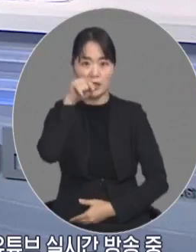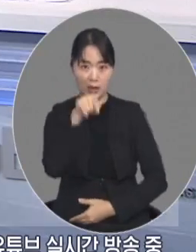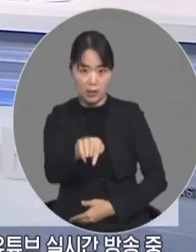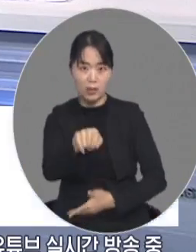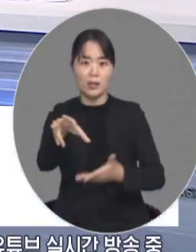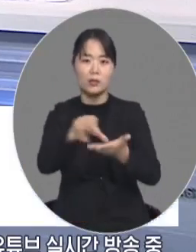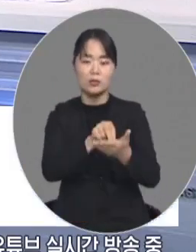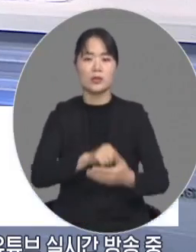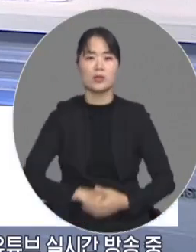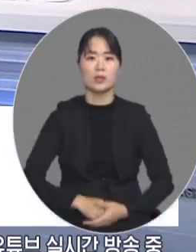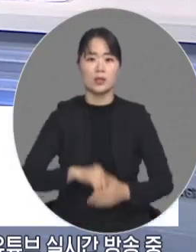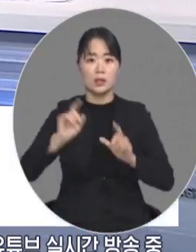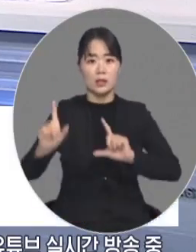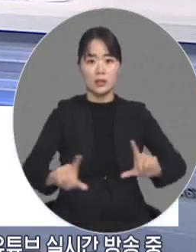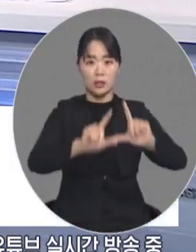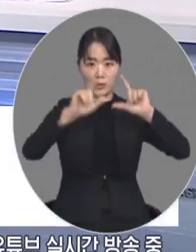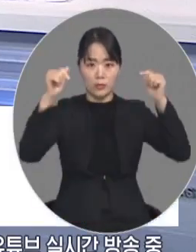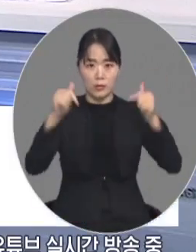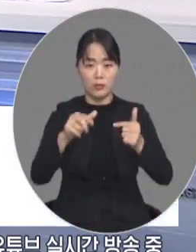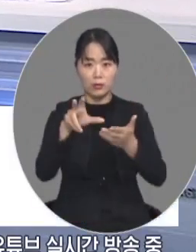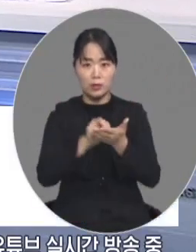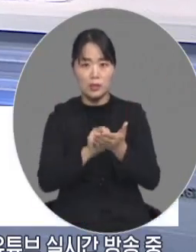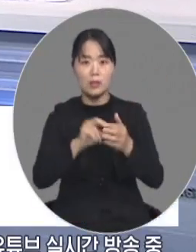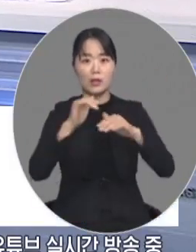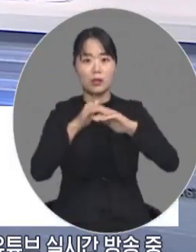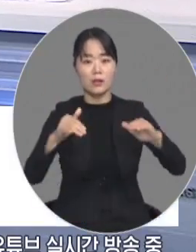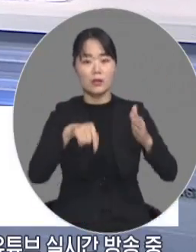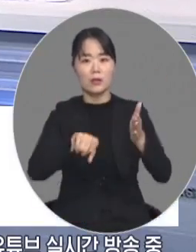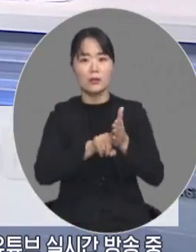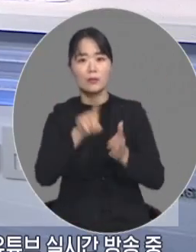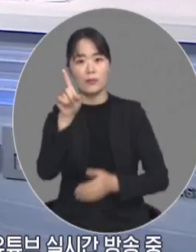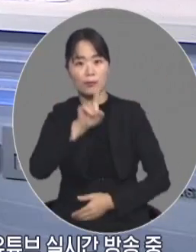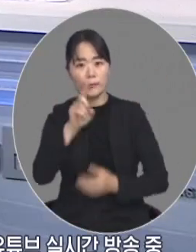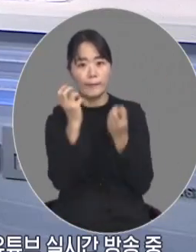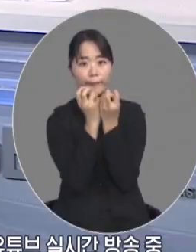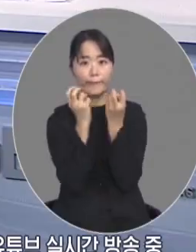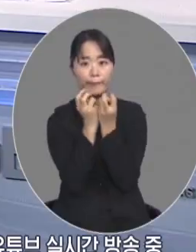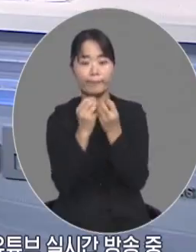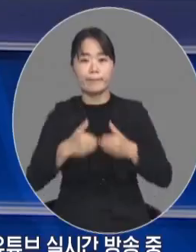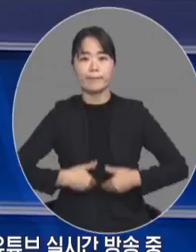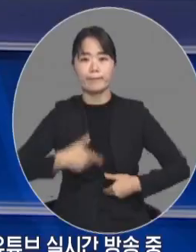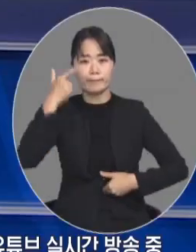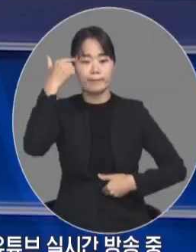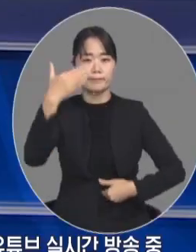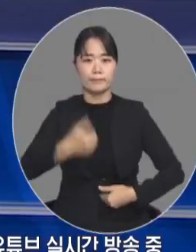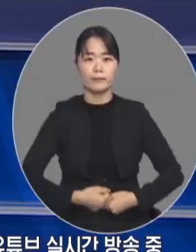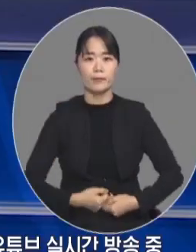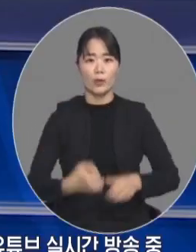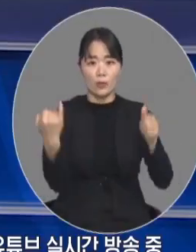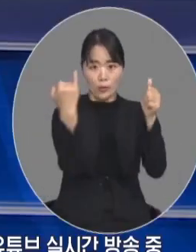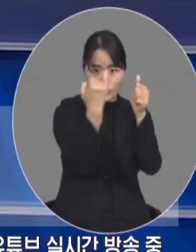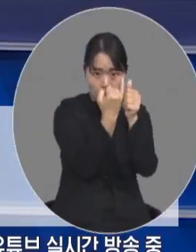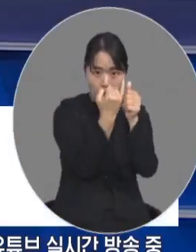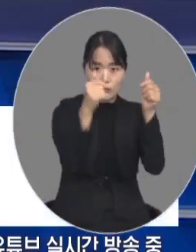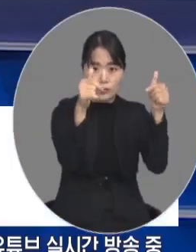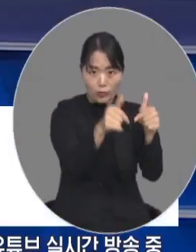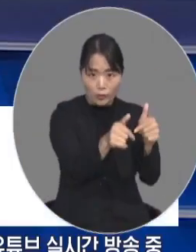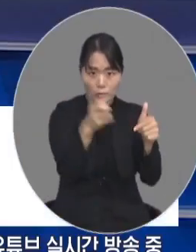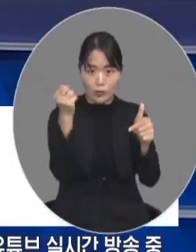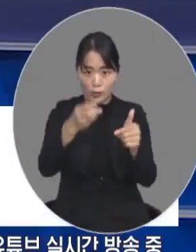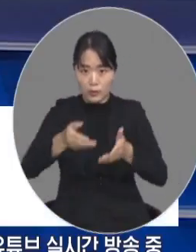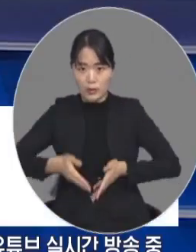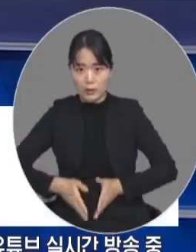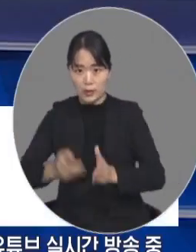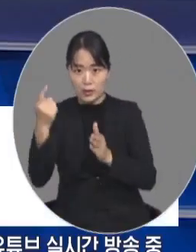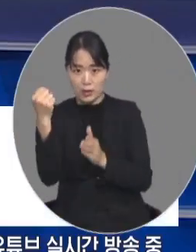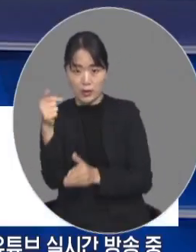인구 감소 문제를 해결하기 위해서 어떤 방안이 필요할까요? 네, 무엇보다 혼인 감소랑 저출생 문제를 해결해야 한다 이 생각이 가장